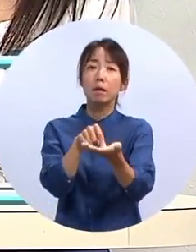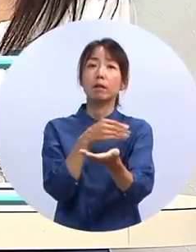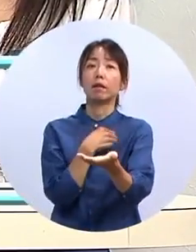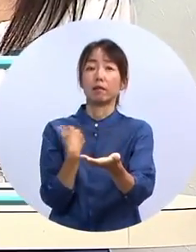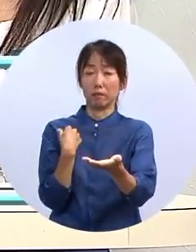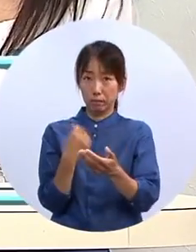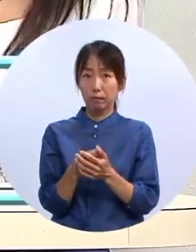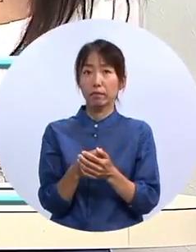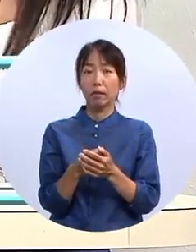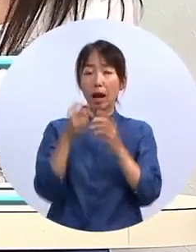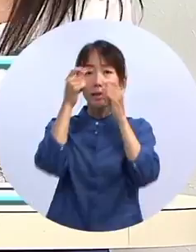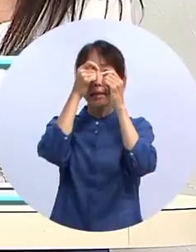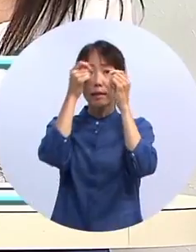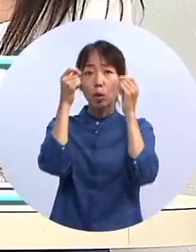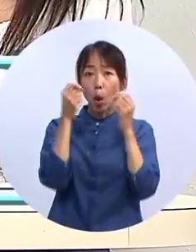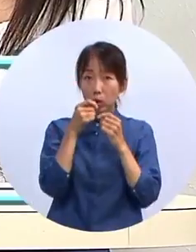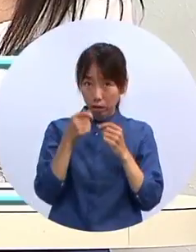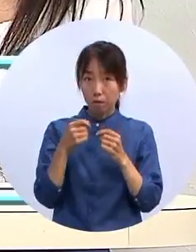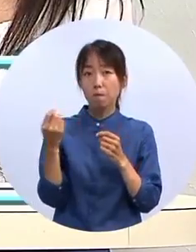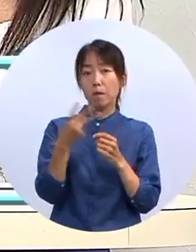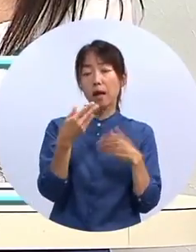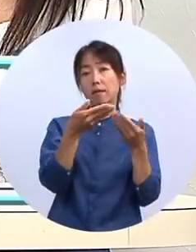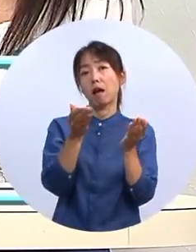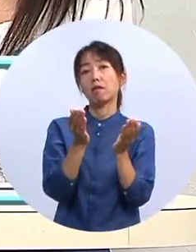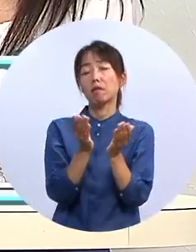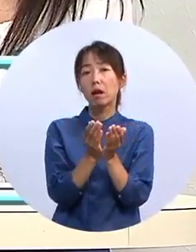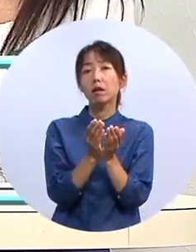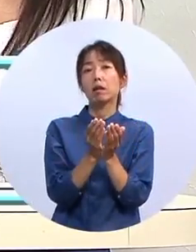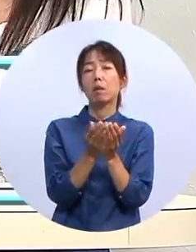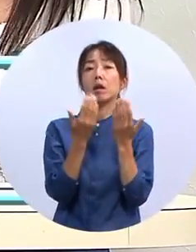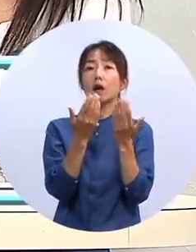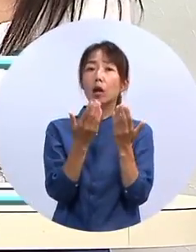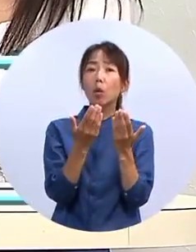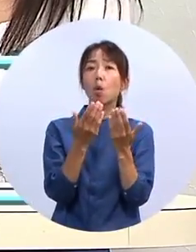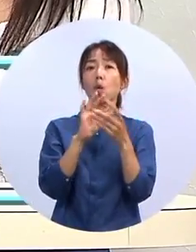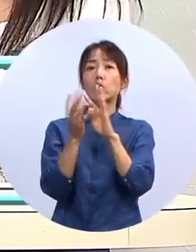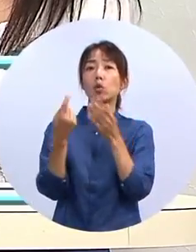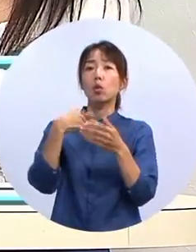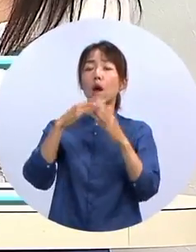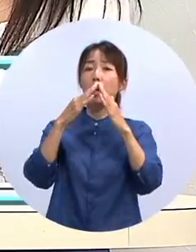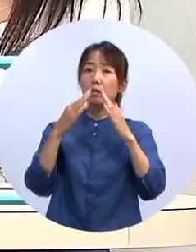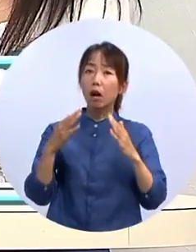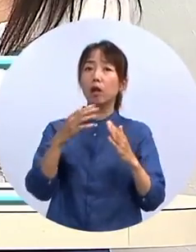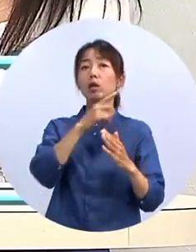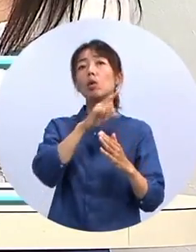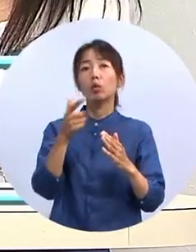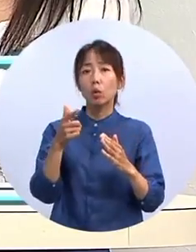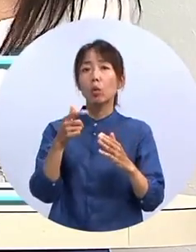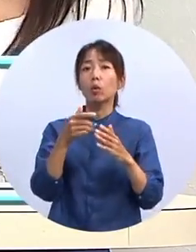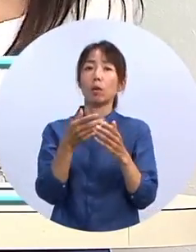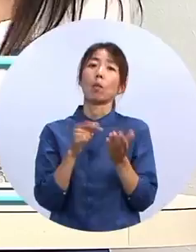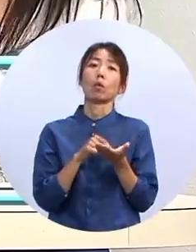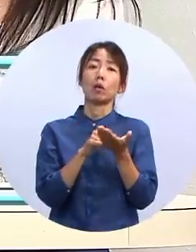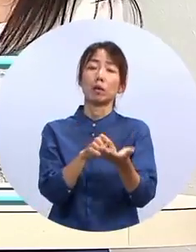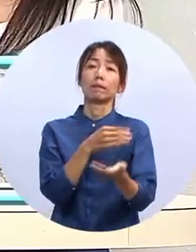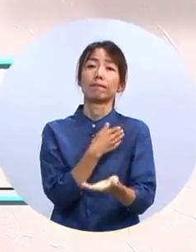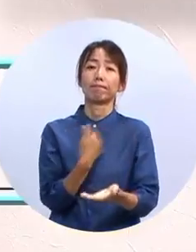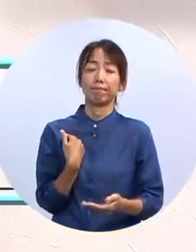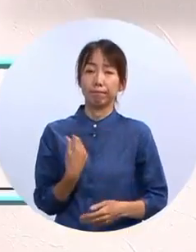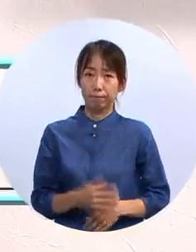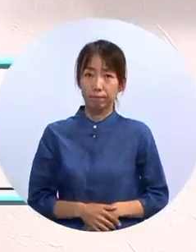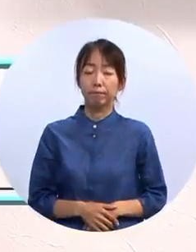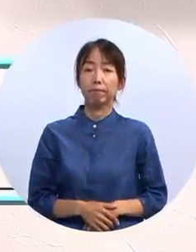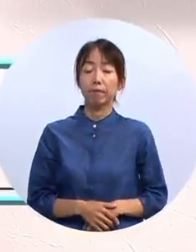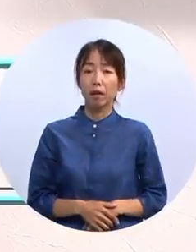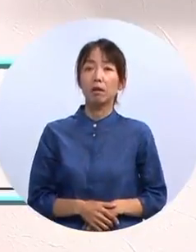市内の個人、町内会、自治会、学校、事業所、工場などの団体でも応募できます。